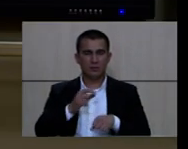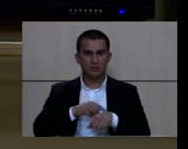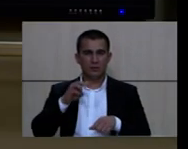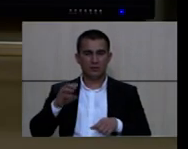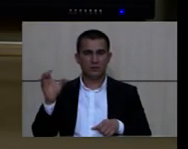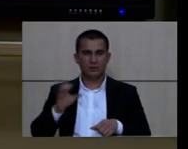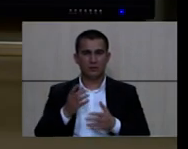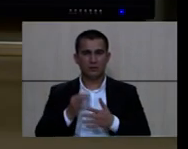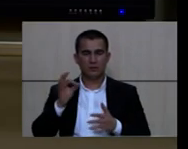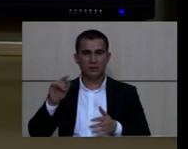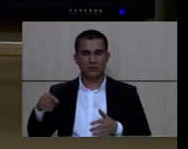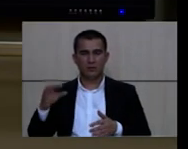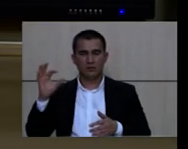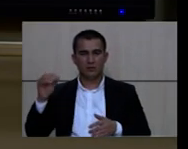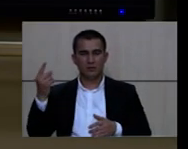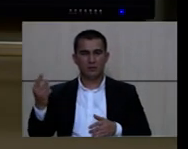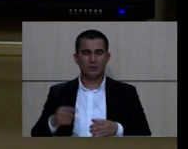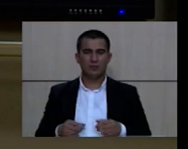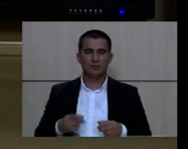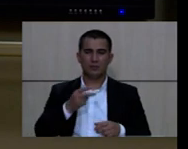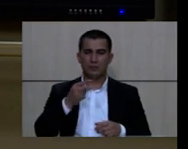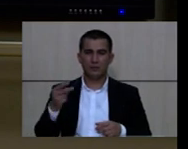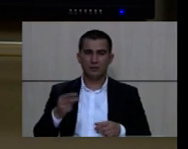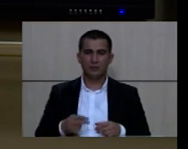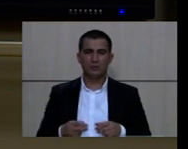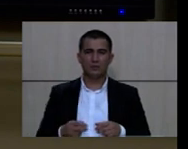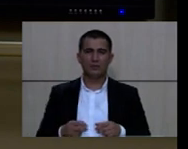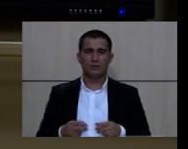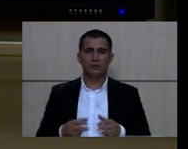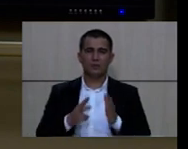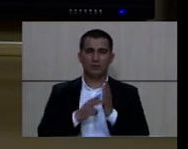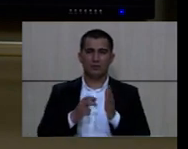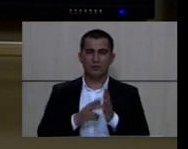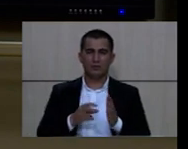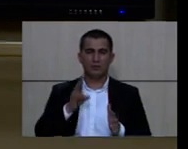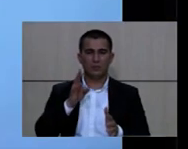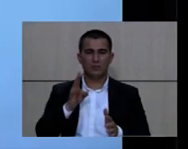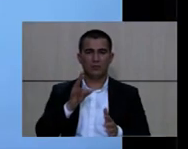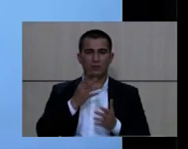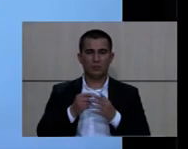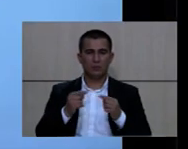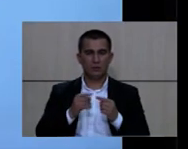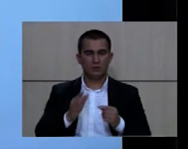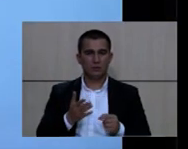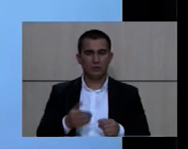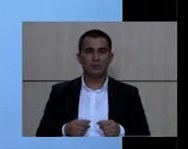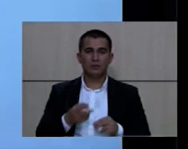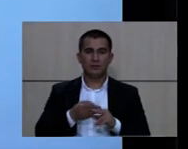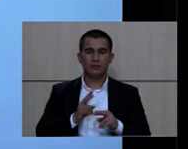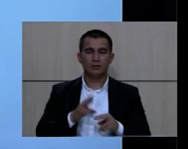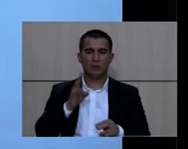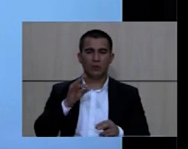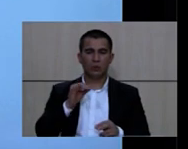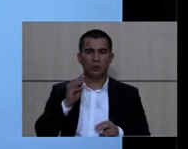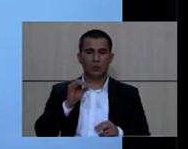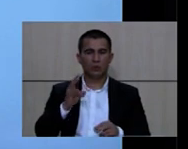bo'lamiz 0.1 sekundga. Barobar 8 Newton'ga teng bo'ladi. Aziz o'quvchilar, bu yerda Newton